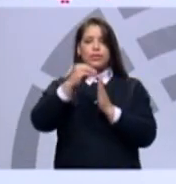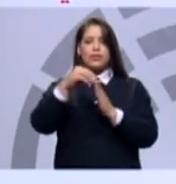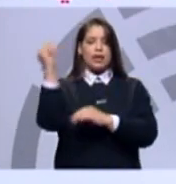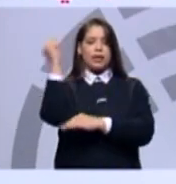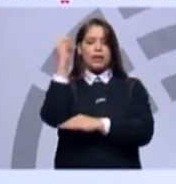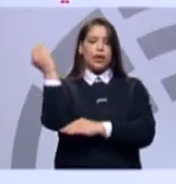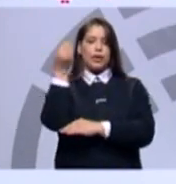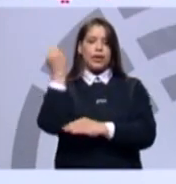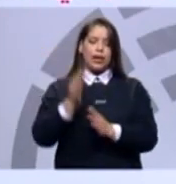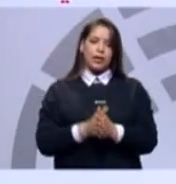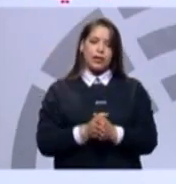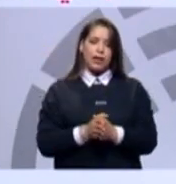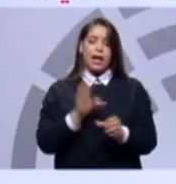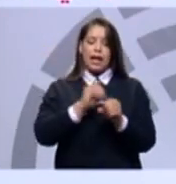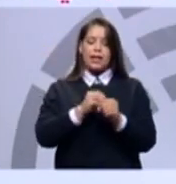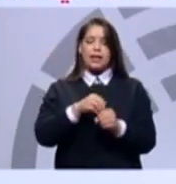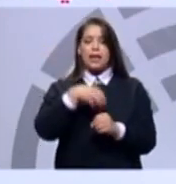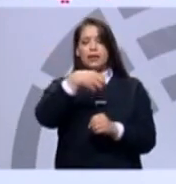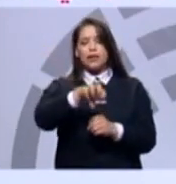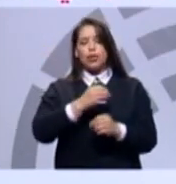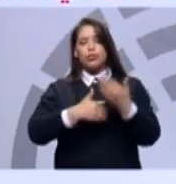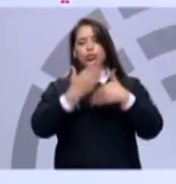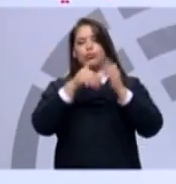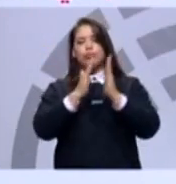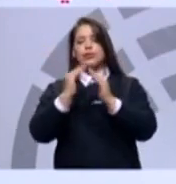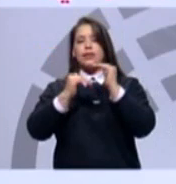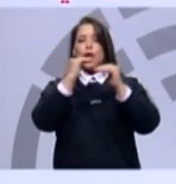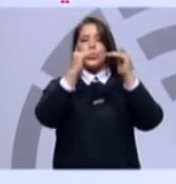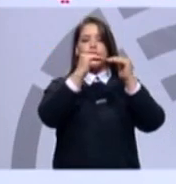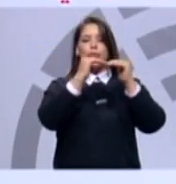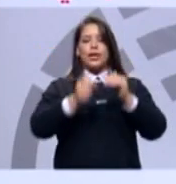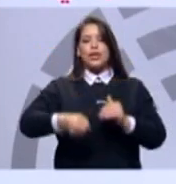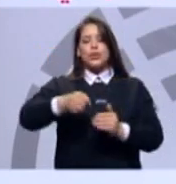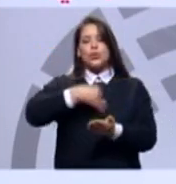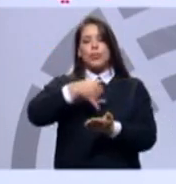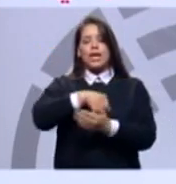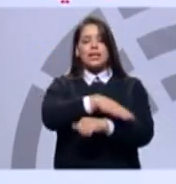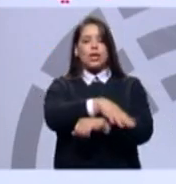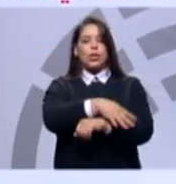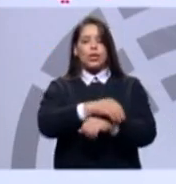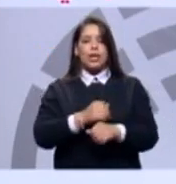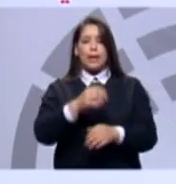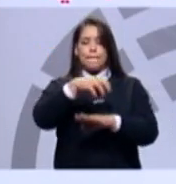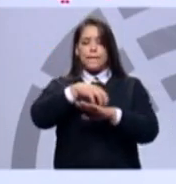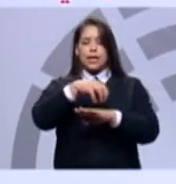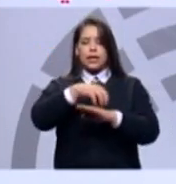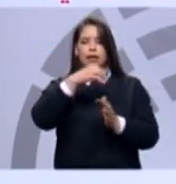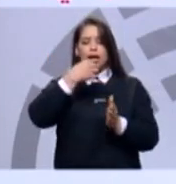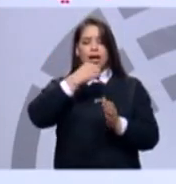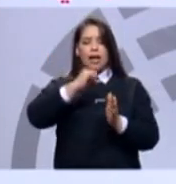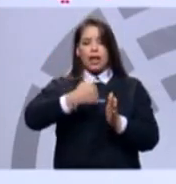وثقافيه من خلال حثه الدوله على تشييد بنيه تحتيه متطوره تسوق مركزي للخضر والغاليه والجنوبيه